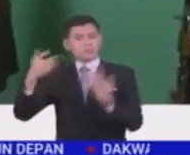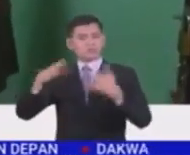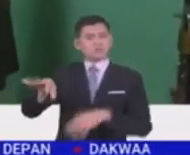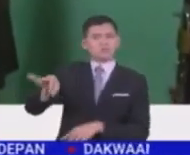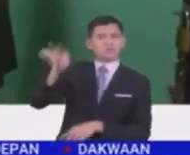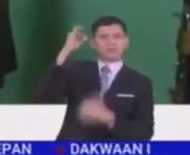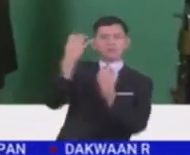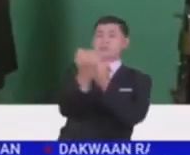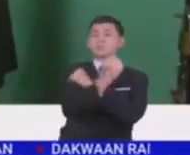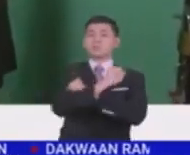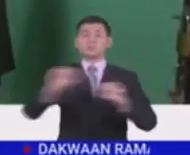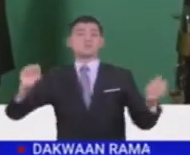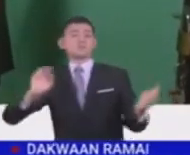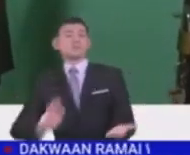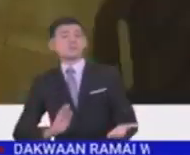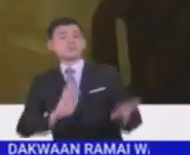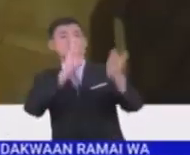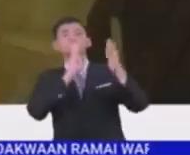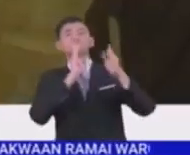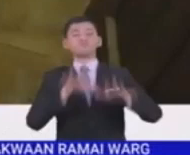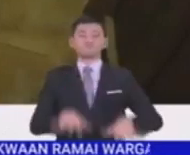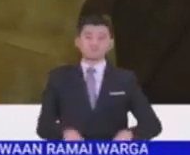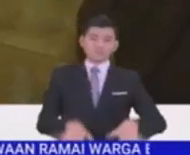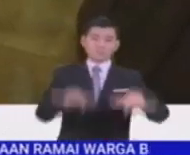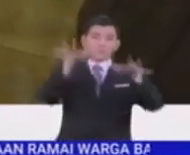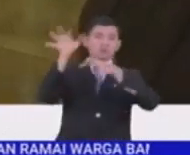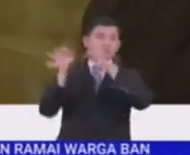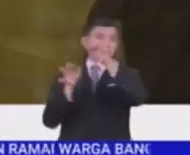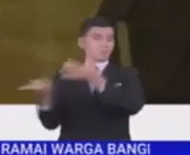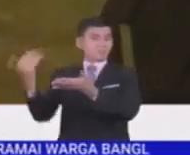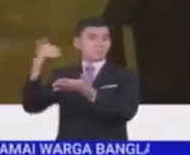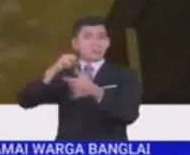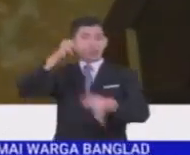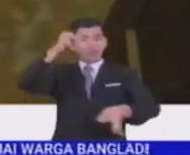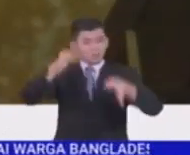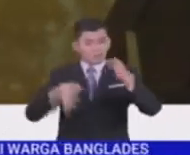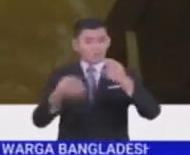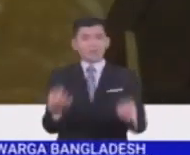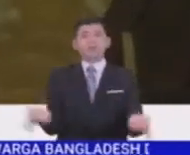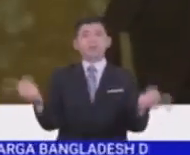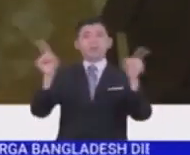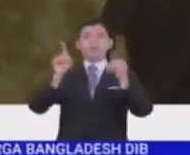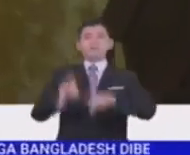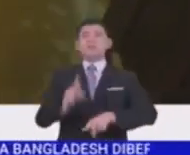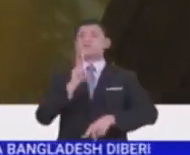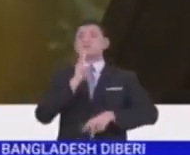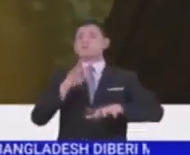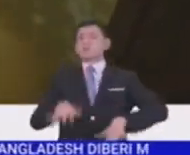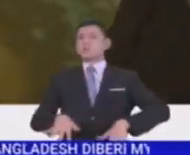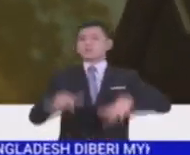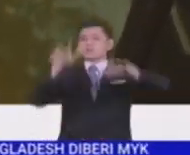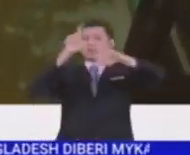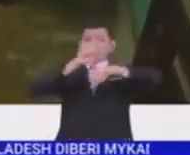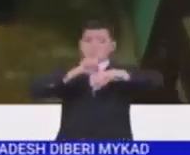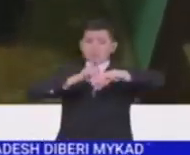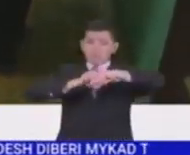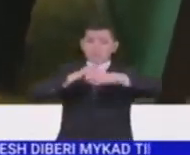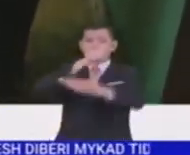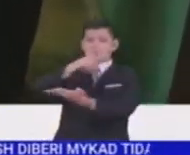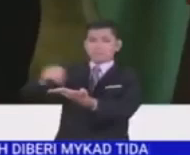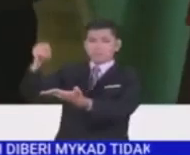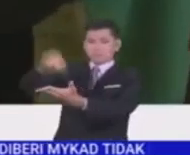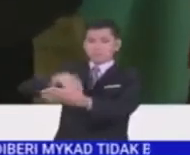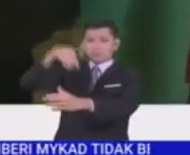sebagai persediaan menghadapi bencana banjir. Jelas beliau, sekiranya berlaku kejadian banjir pada hari mengundi, para